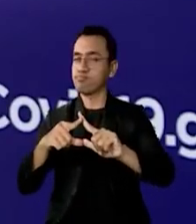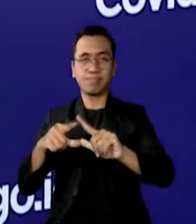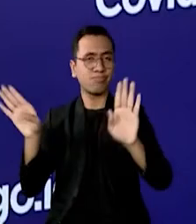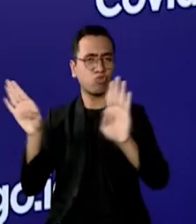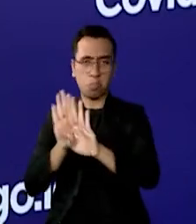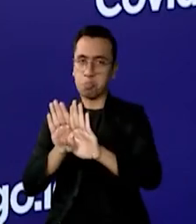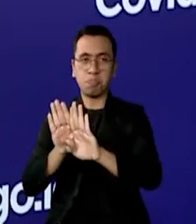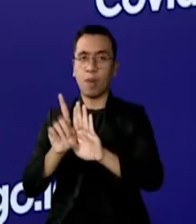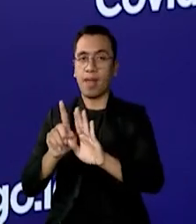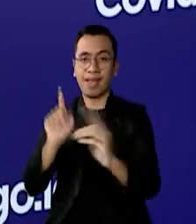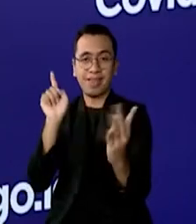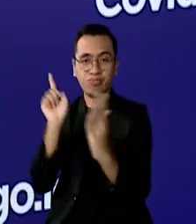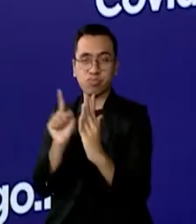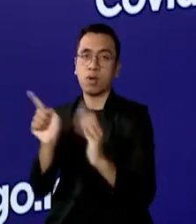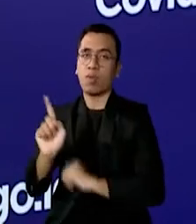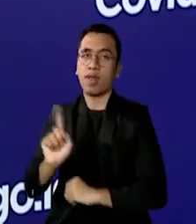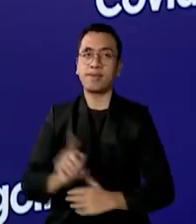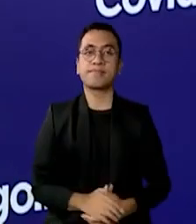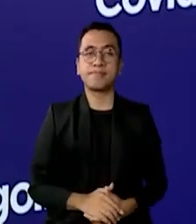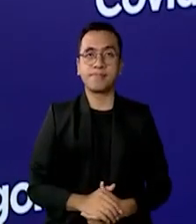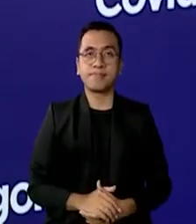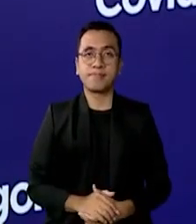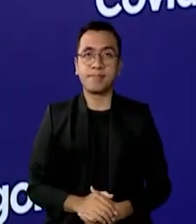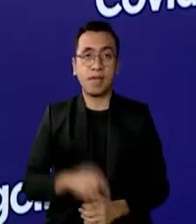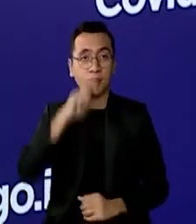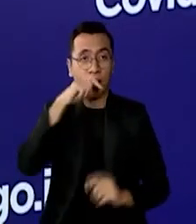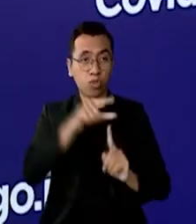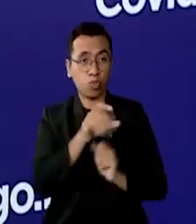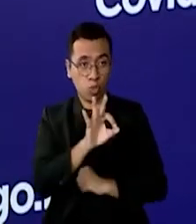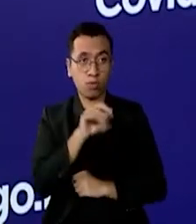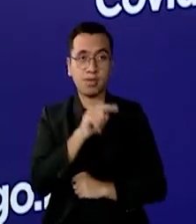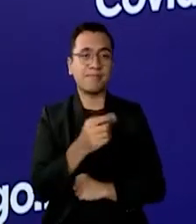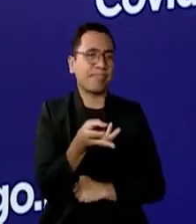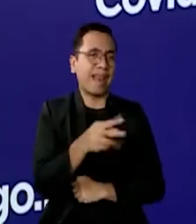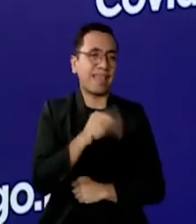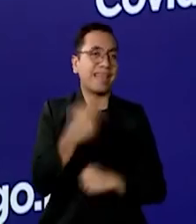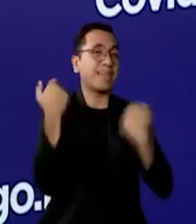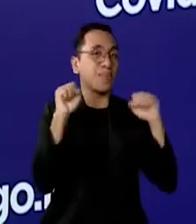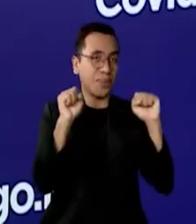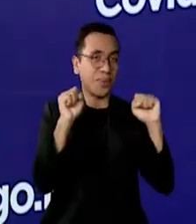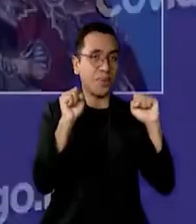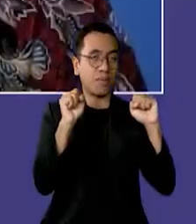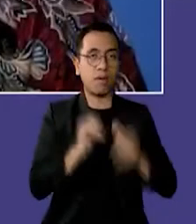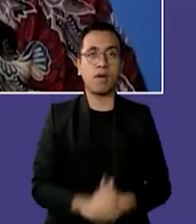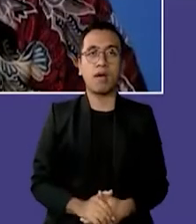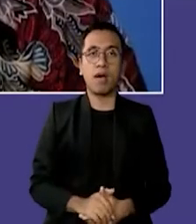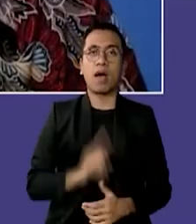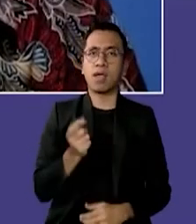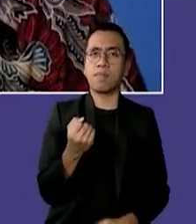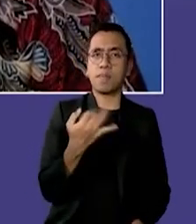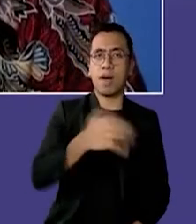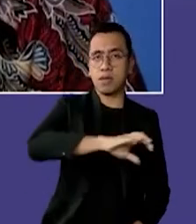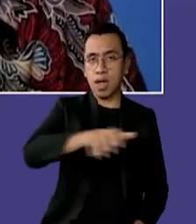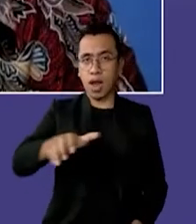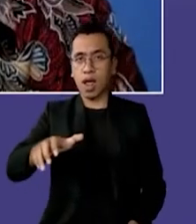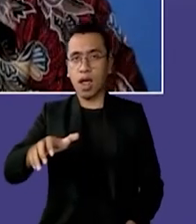nah fathuro ini gimana nih pekan sebentar lagi libur akhir tahun media bulan depan juga ada beberapa daerah yang Cut menunda ada juga yang tetap